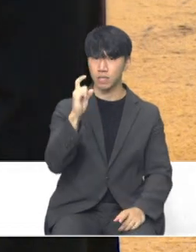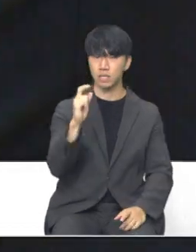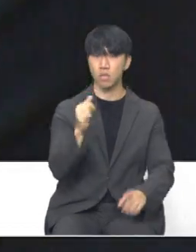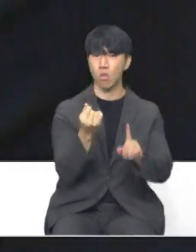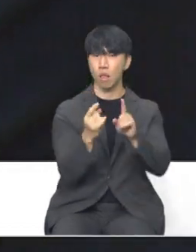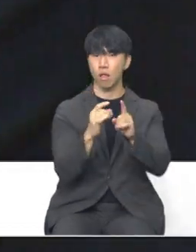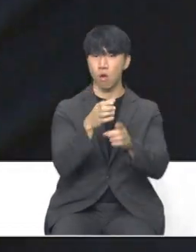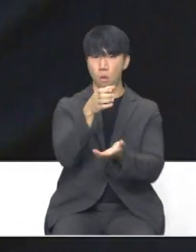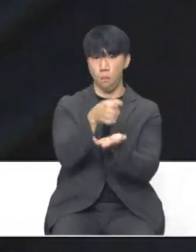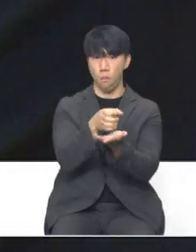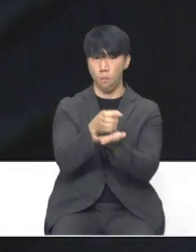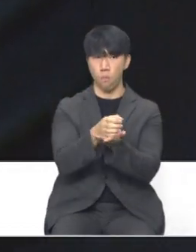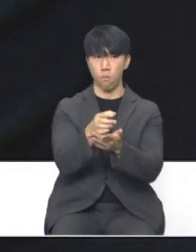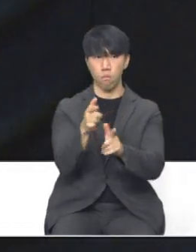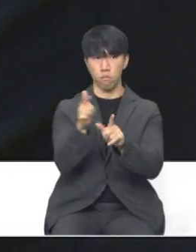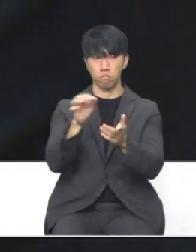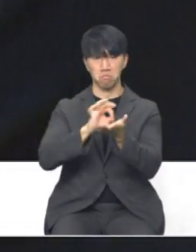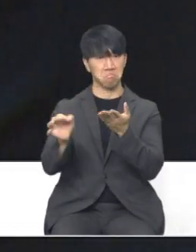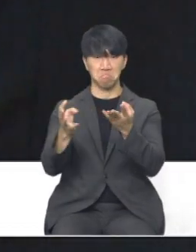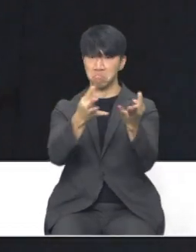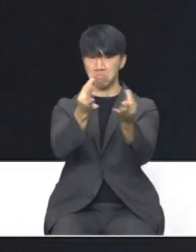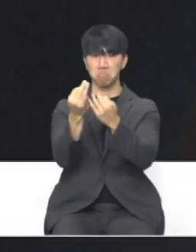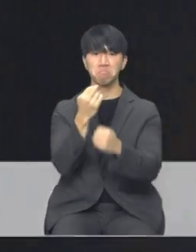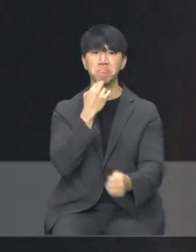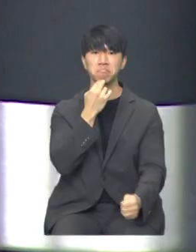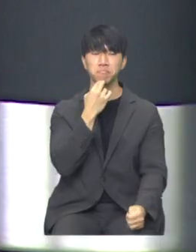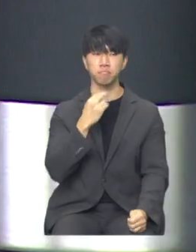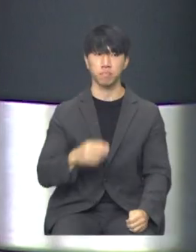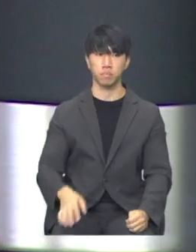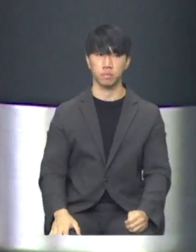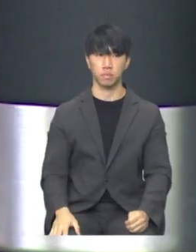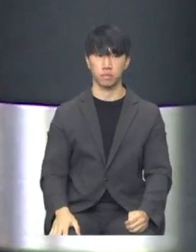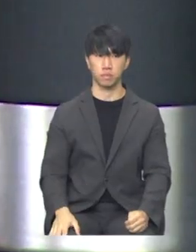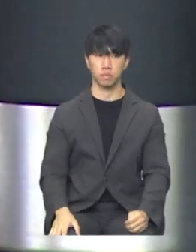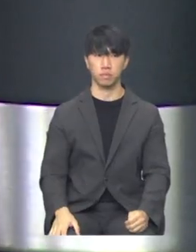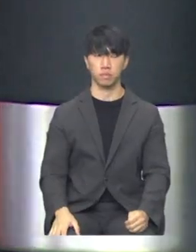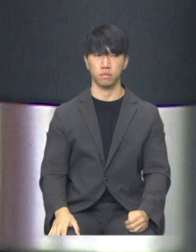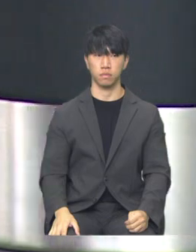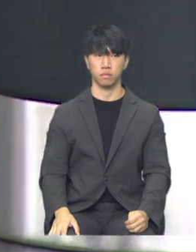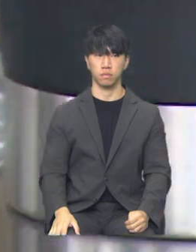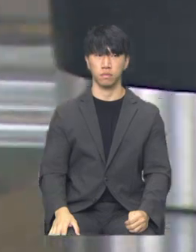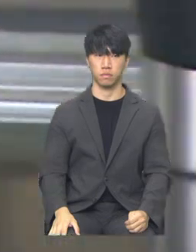컵, 다회용 컵은 찾아보기 힘듭니다.